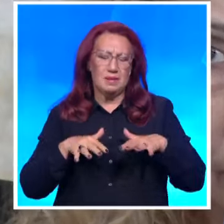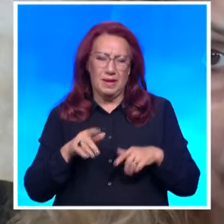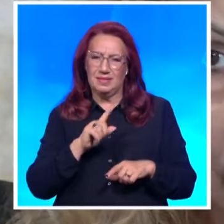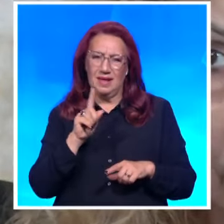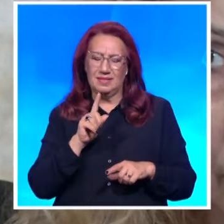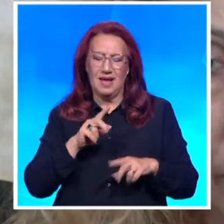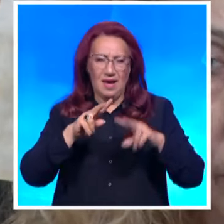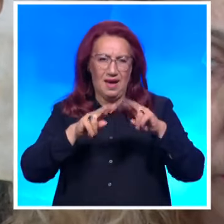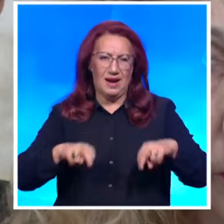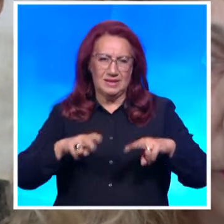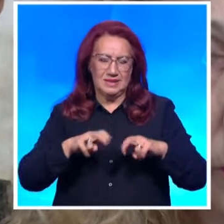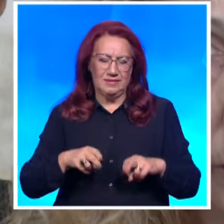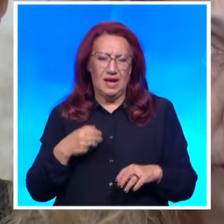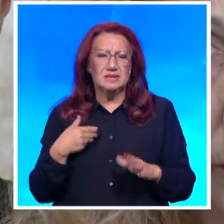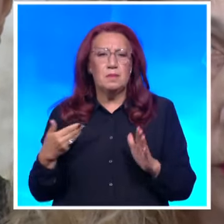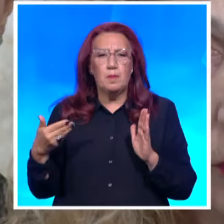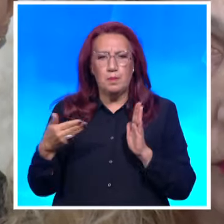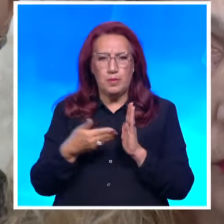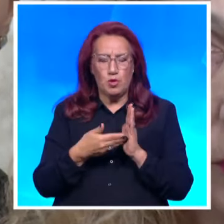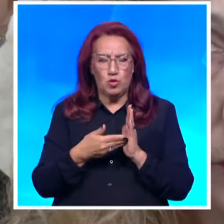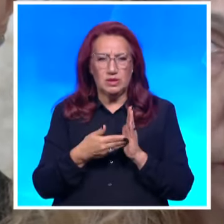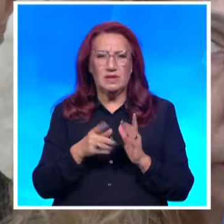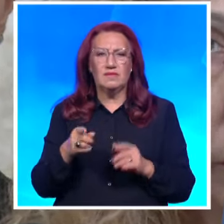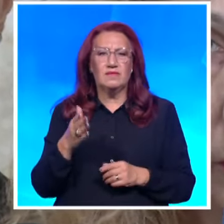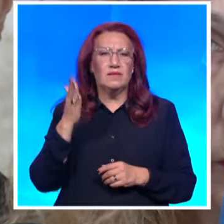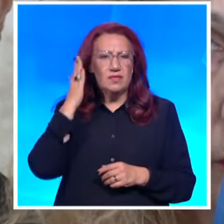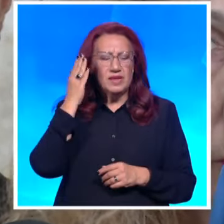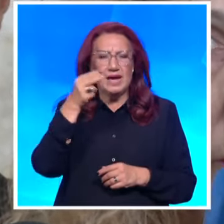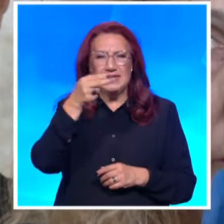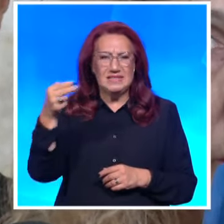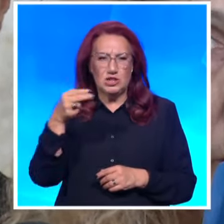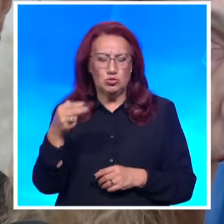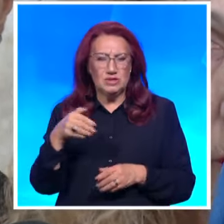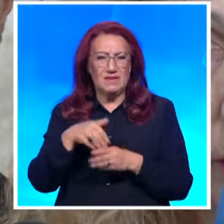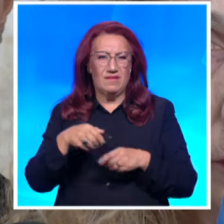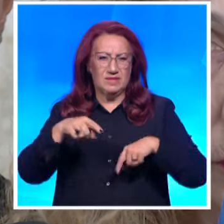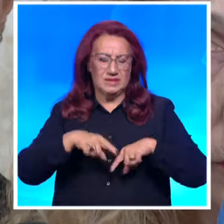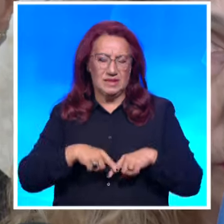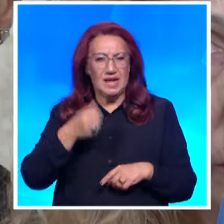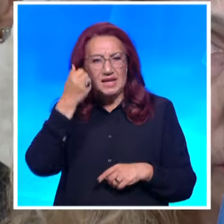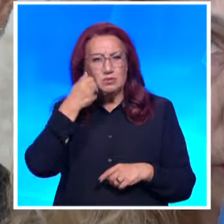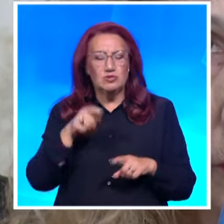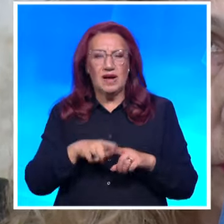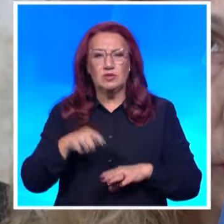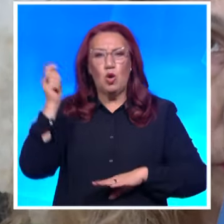против институциите в съдебната власт да се ползват за арбитър между